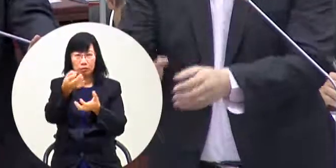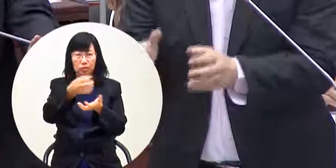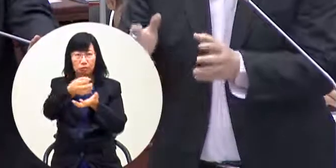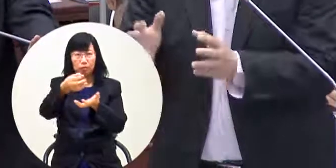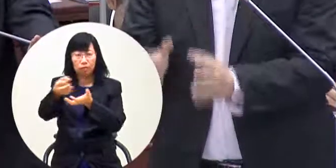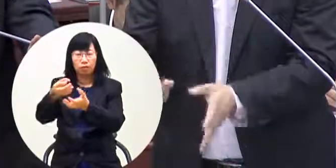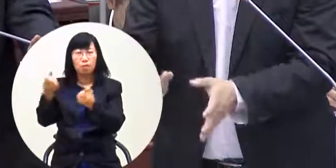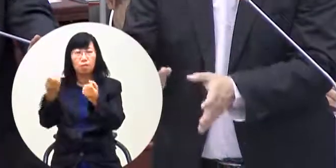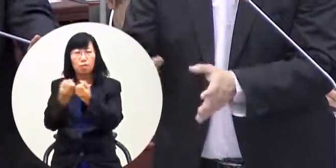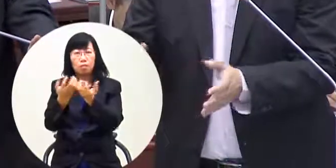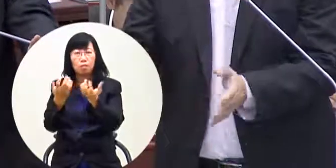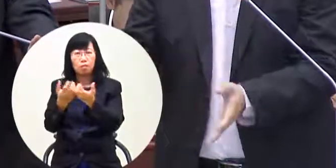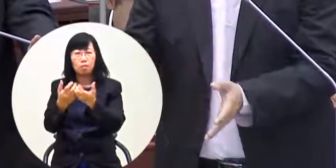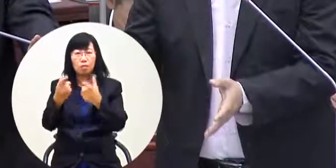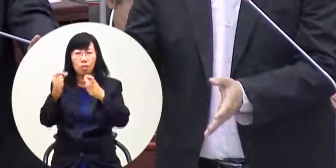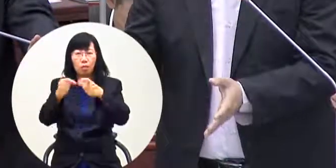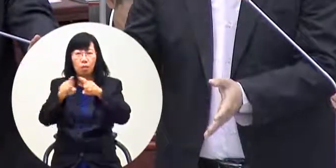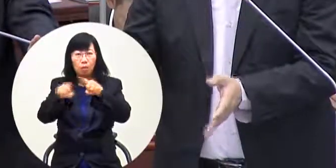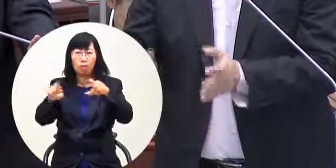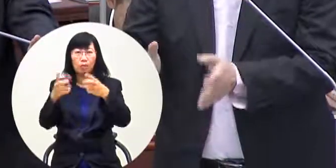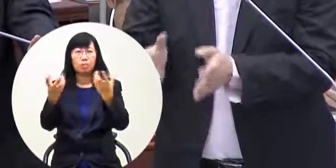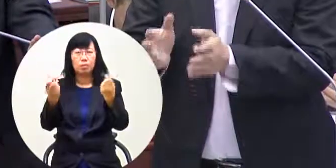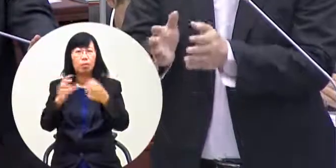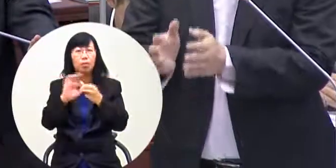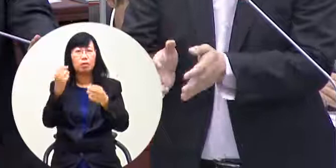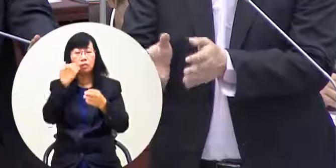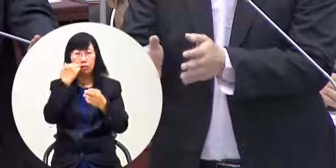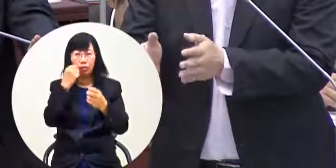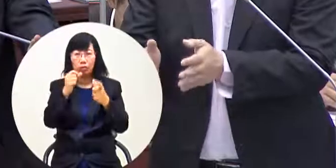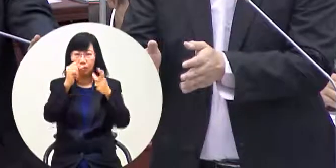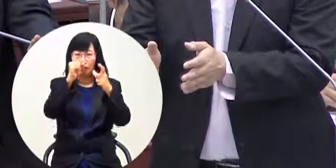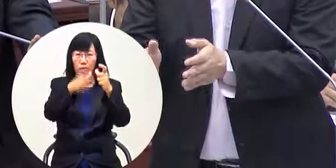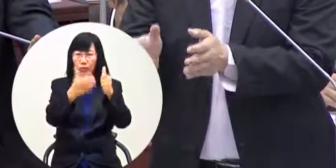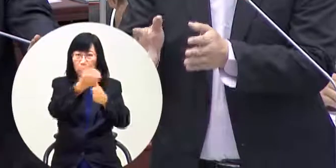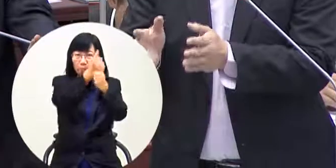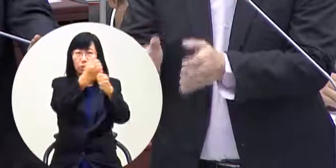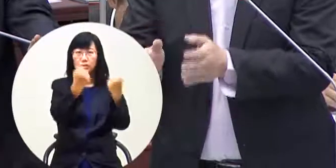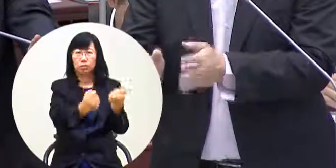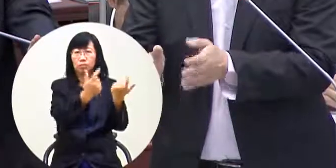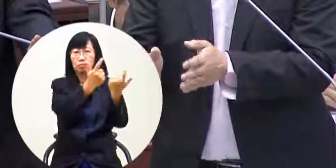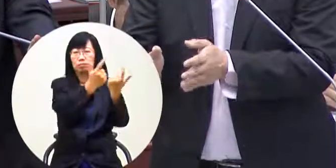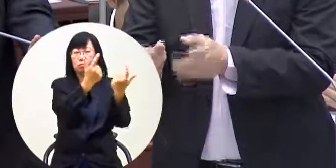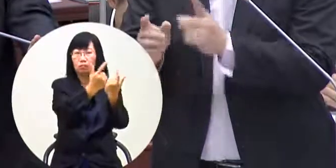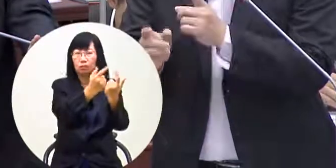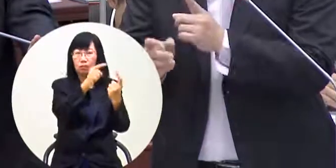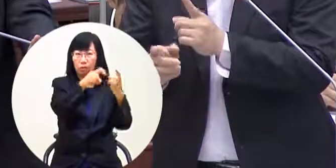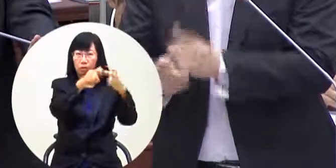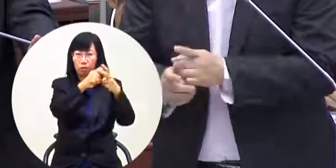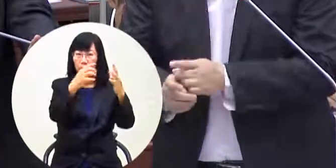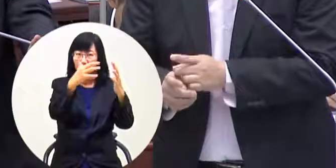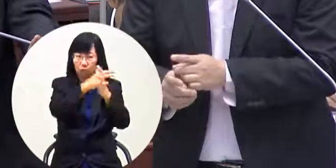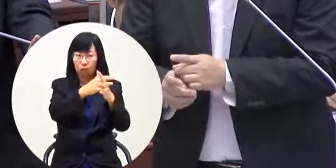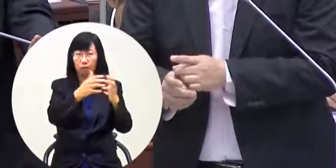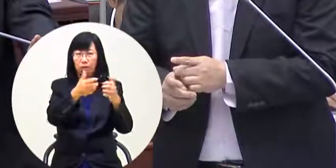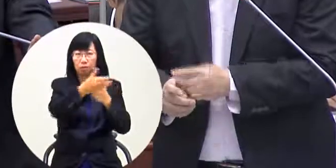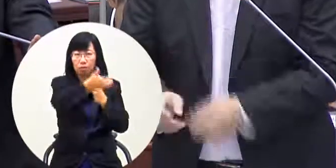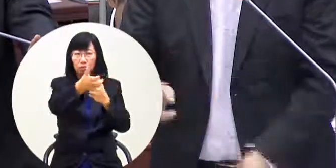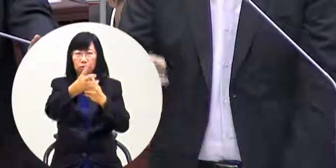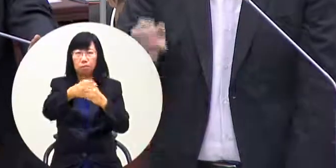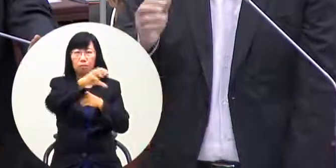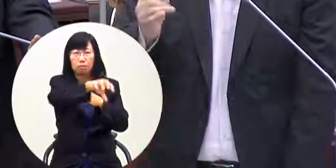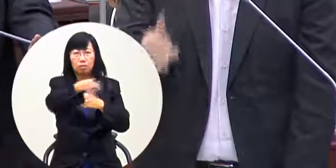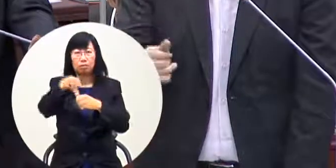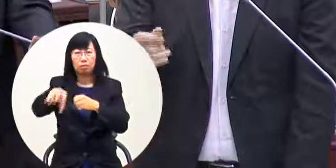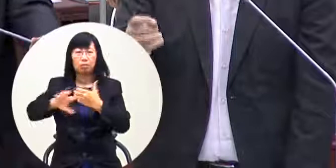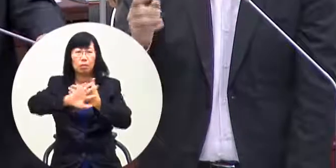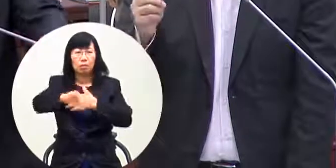北市，生产的工厂设在外县市，导致整个盈利事业销售额在整个台湾不单单只是对高雄，它